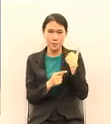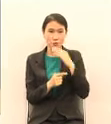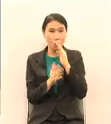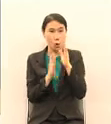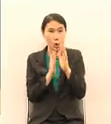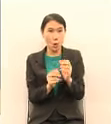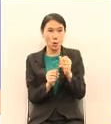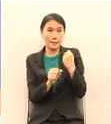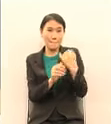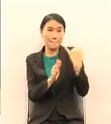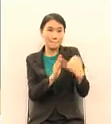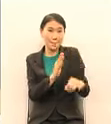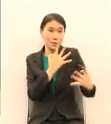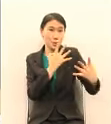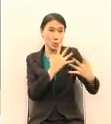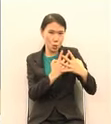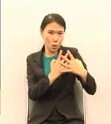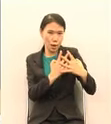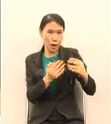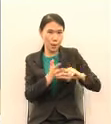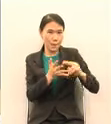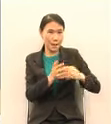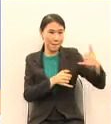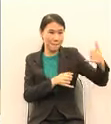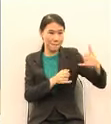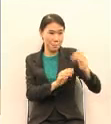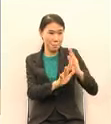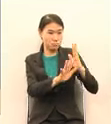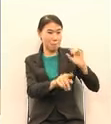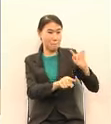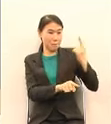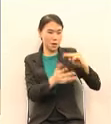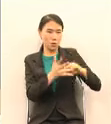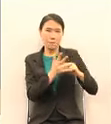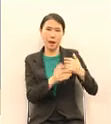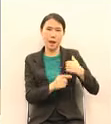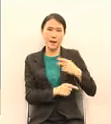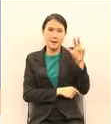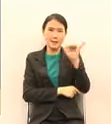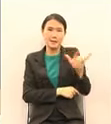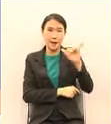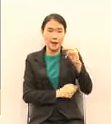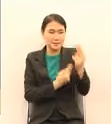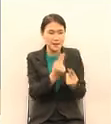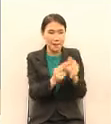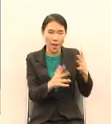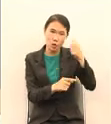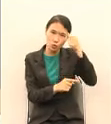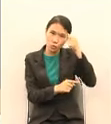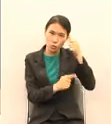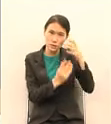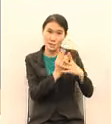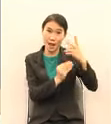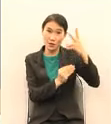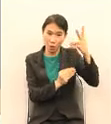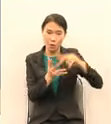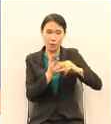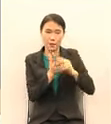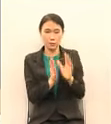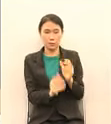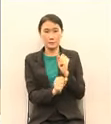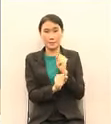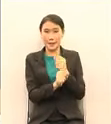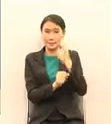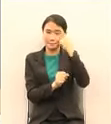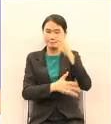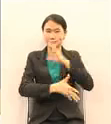ษใหม่ก่อน2อาทิตย์นะครับแล้วก็อาจจะงดเยี่ยมในช่วงระหว่างนี้นะครับรวมถึงการคัดกรองเจ้าหน้าที่ที่ม